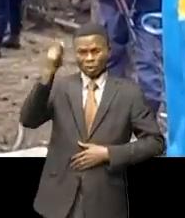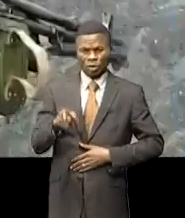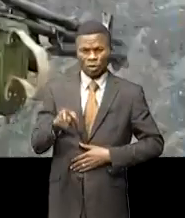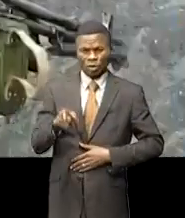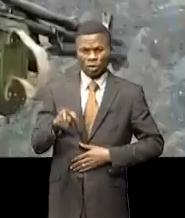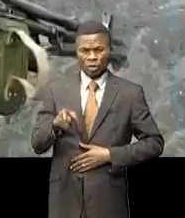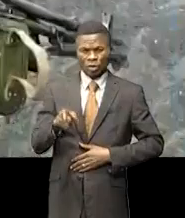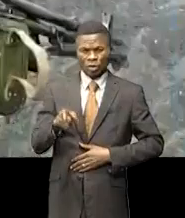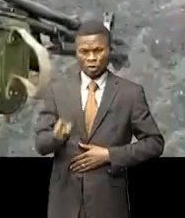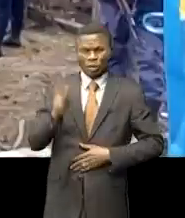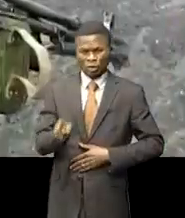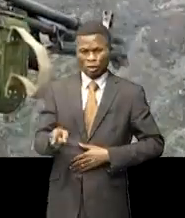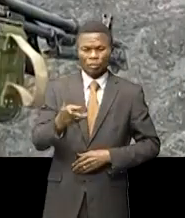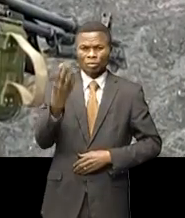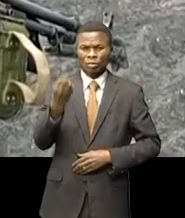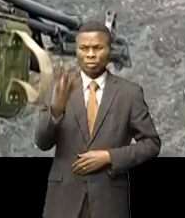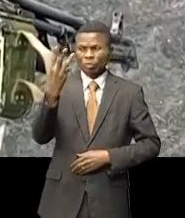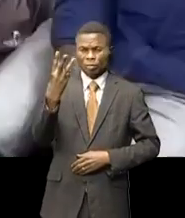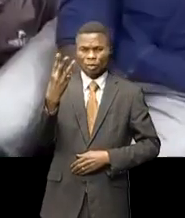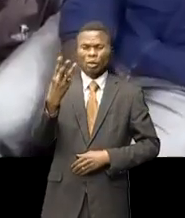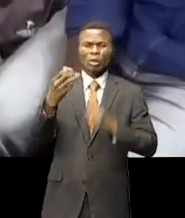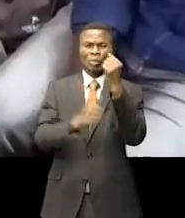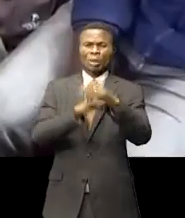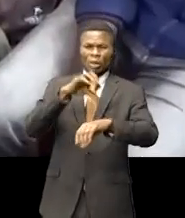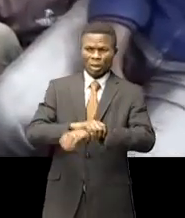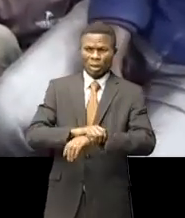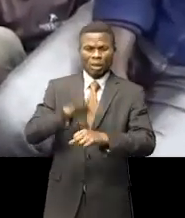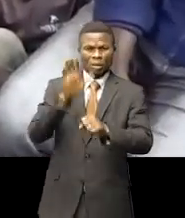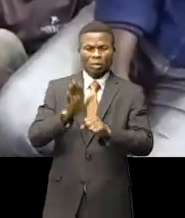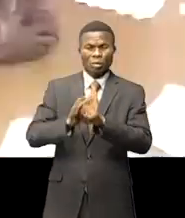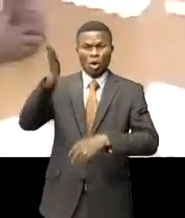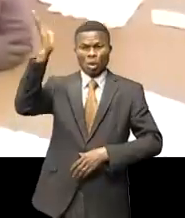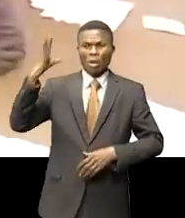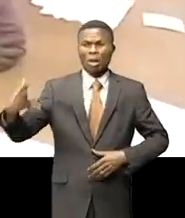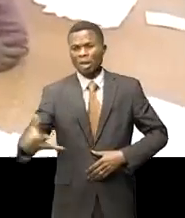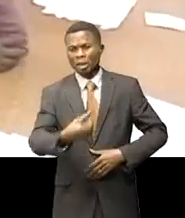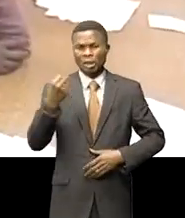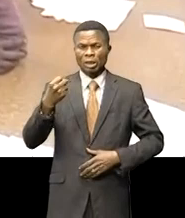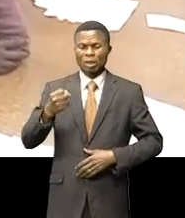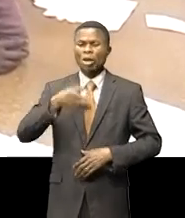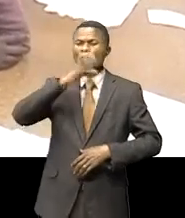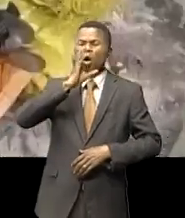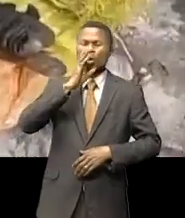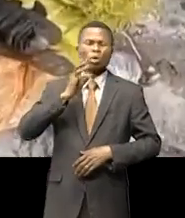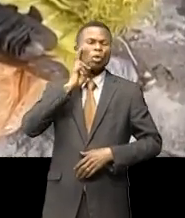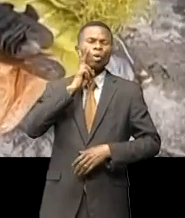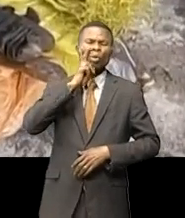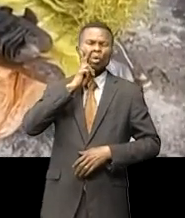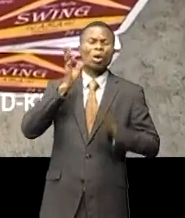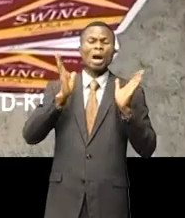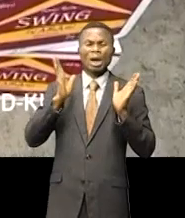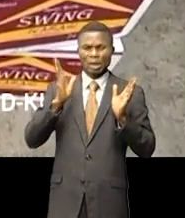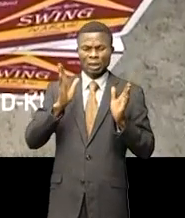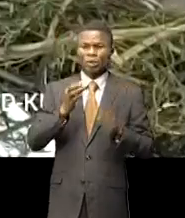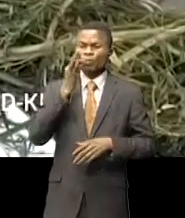donc, 43 interpellations, plusieurs machettes récupérées, des boissons fortement alcoolisées et